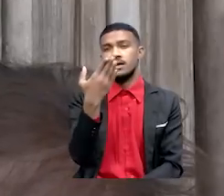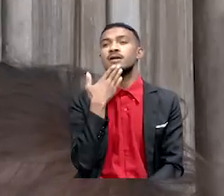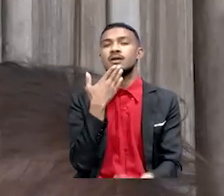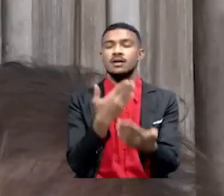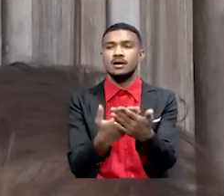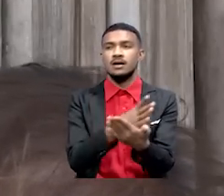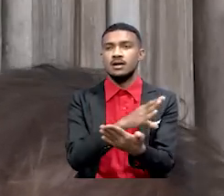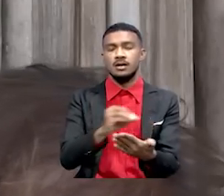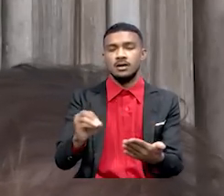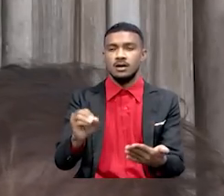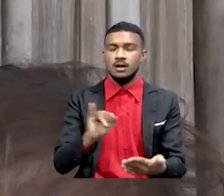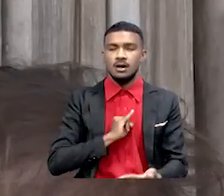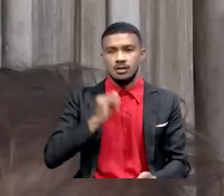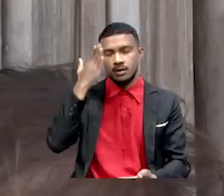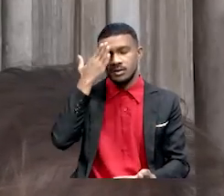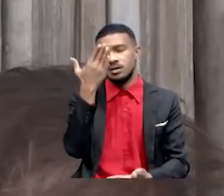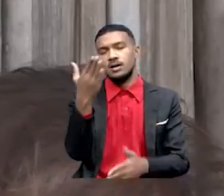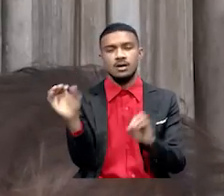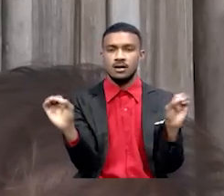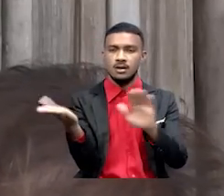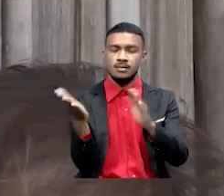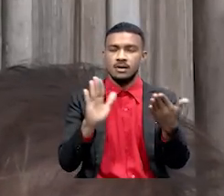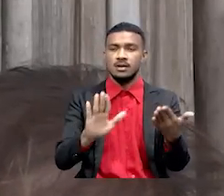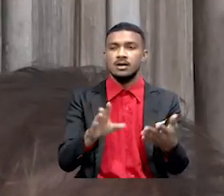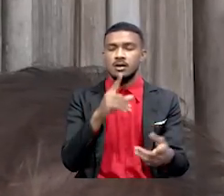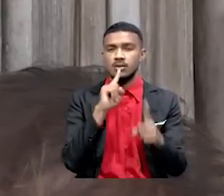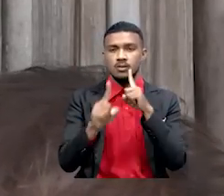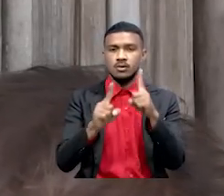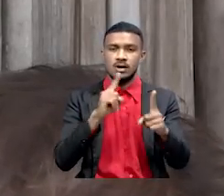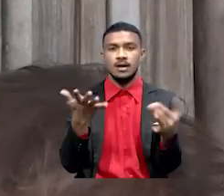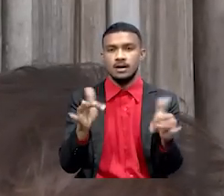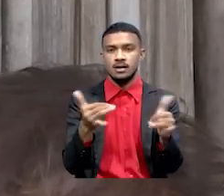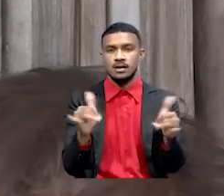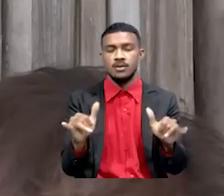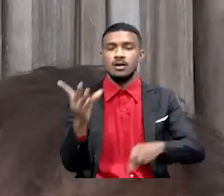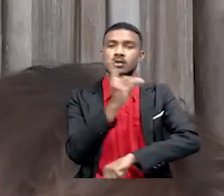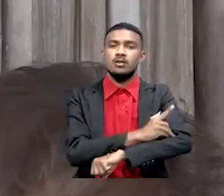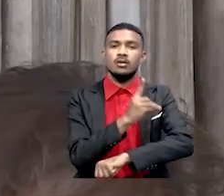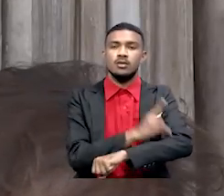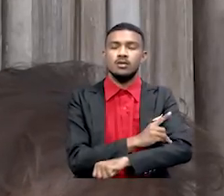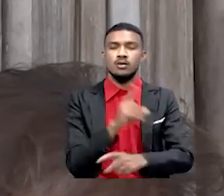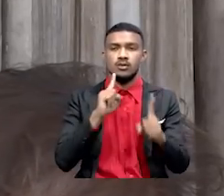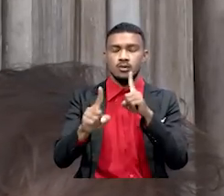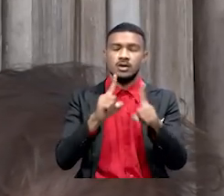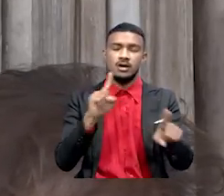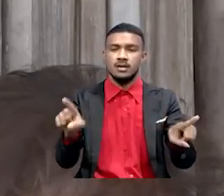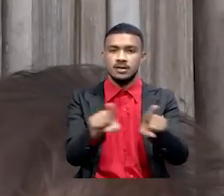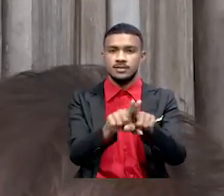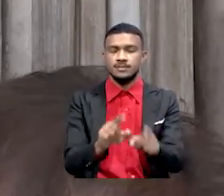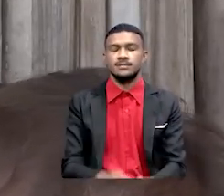nini dia kela uhanu ini nyala mate da. Aru sene kuliahan lima. Lor-lor ni sempre kuliahan sene.